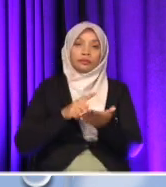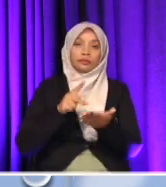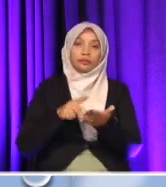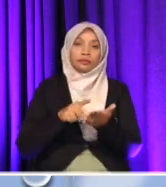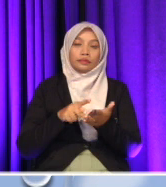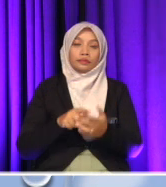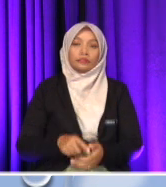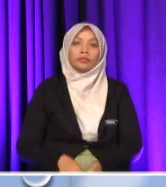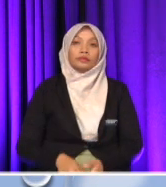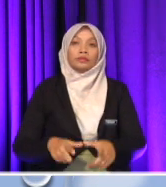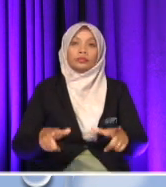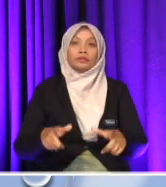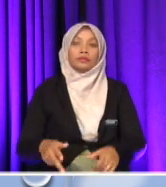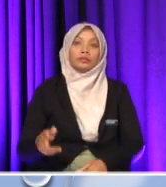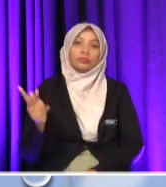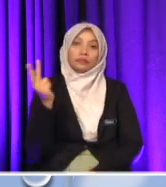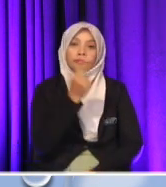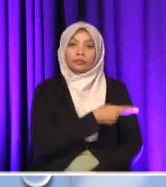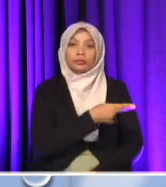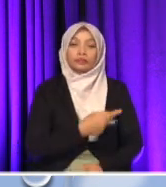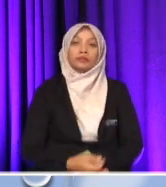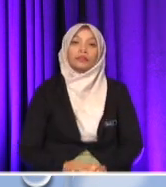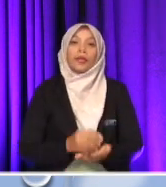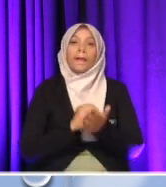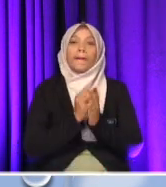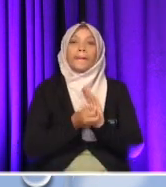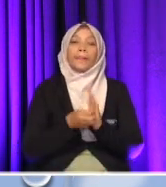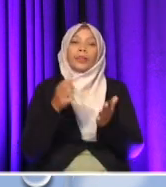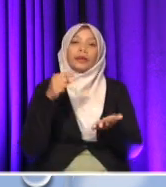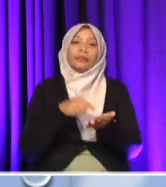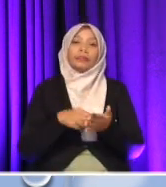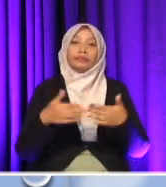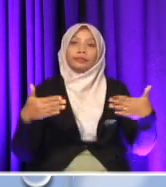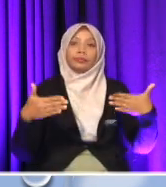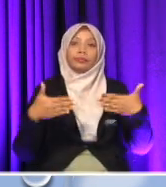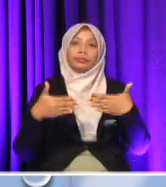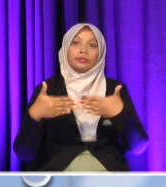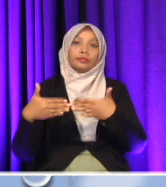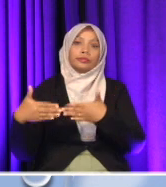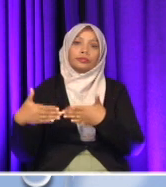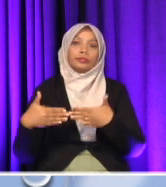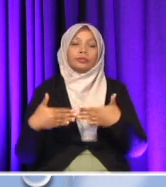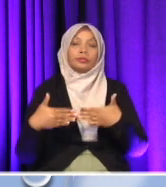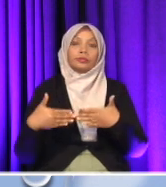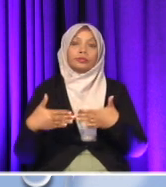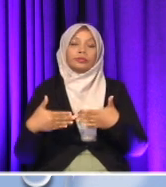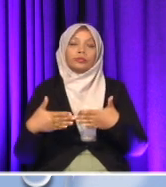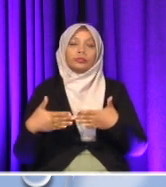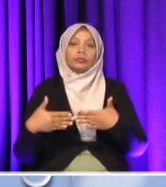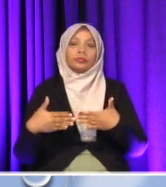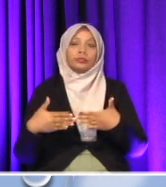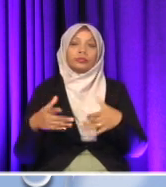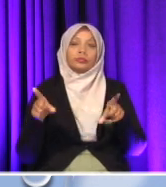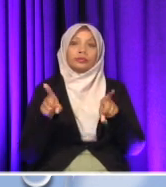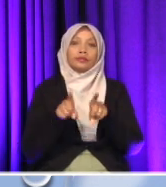lita perintang. Okey, terbalik. So maksud di sini untuk sambungan lita selari ni